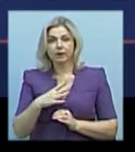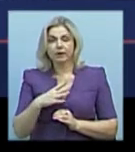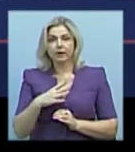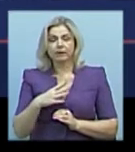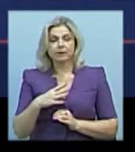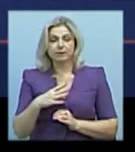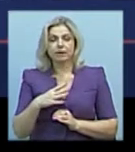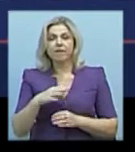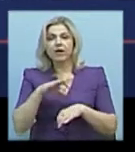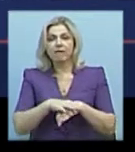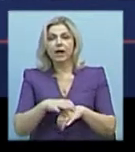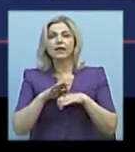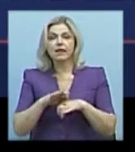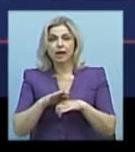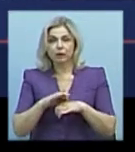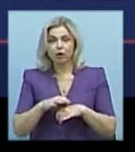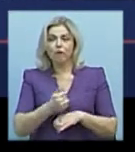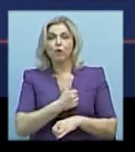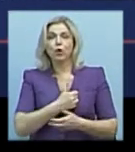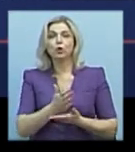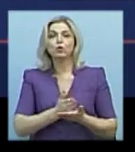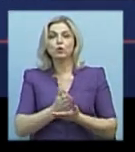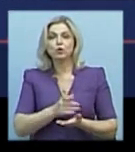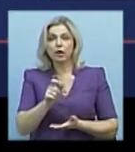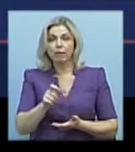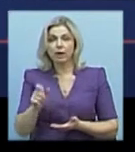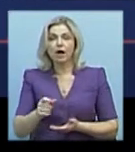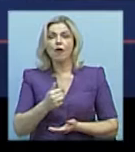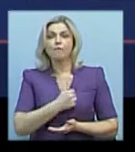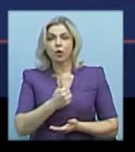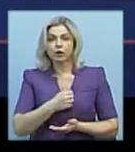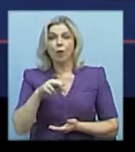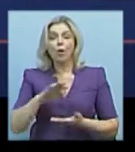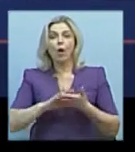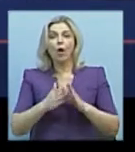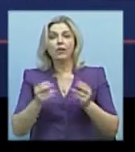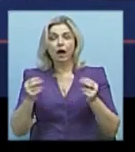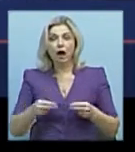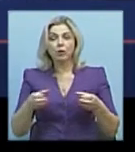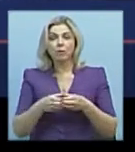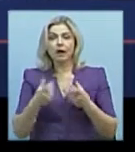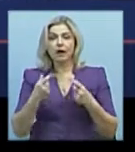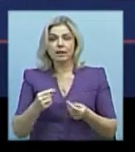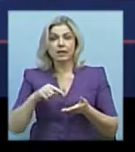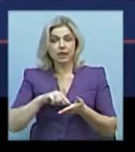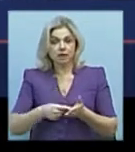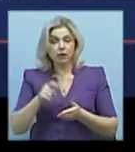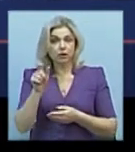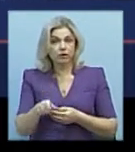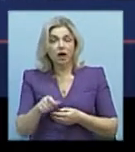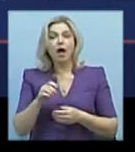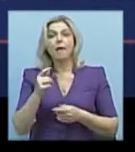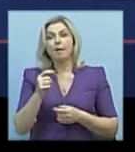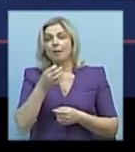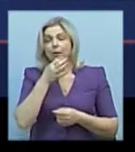центрального району було виявлене тіло військовослужбовця військової служби за контрактом бригади без ознак життя. Попередня